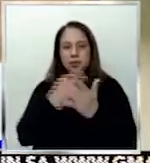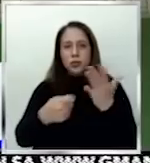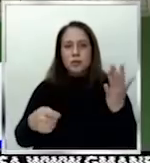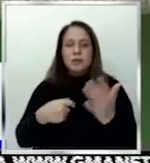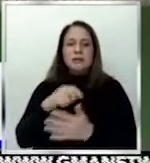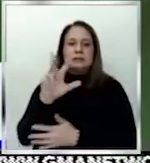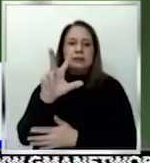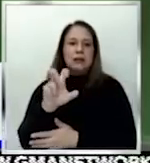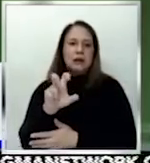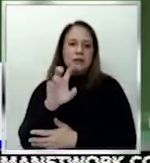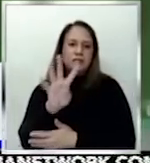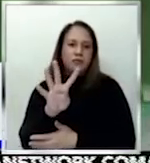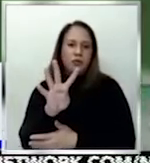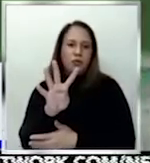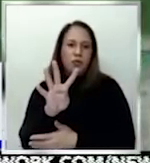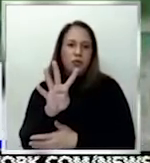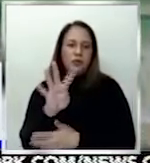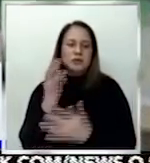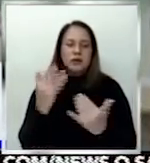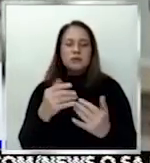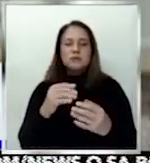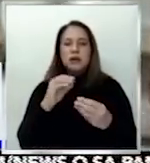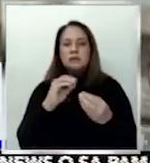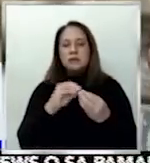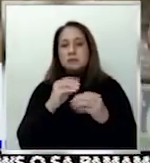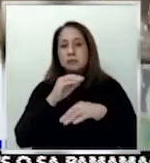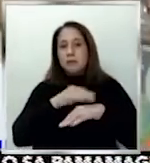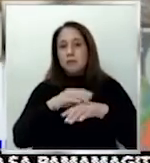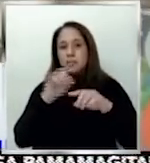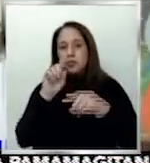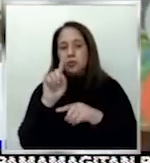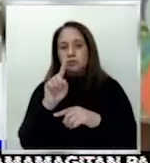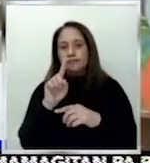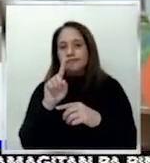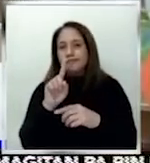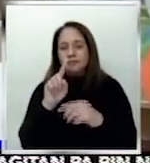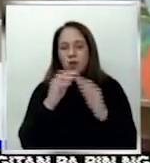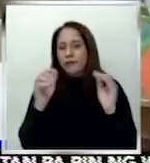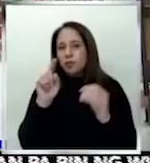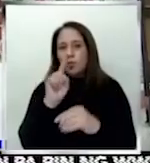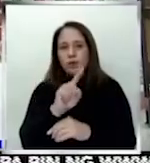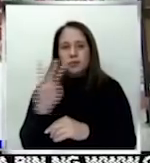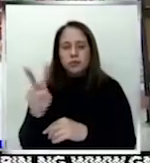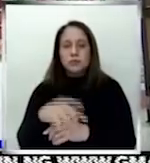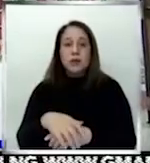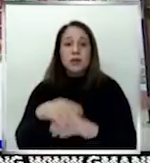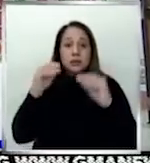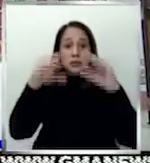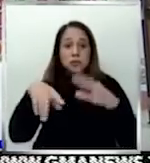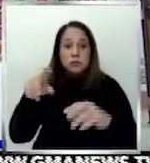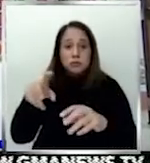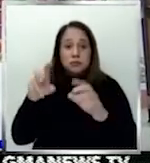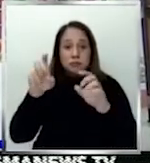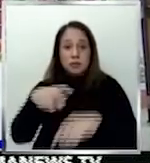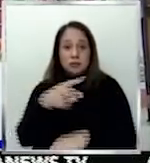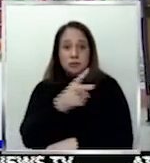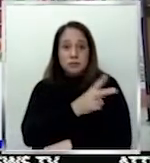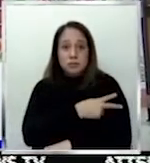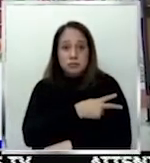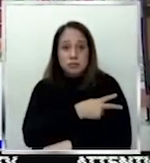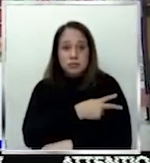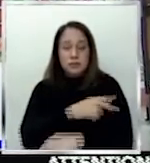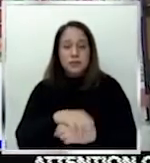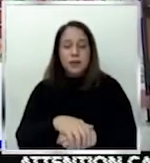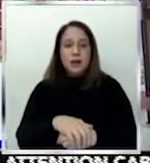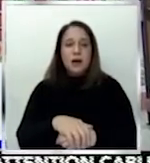ang nasa Alert Level 2 at 1. Kailangan din na vaccinated ang mga guro na sasalang ng face-to-face at ang basbas